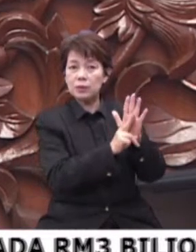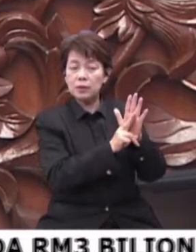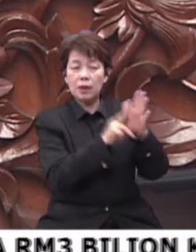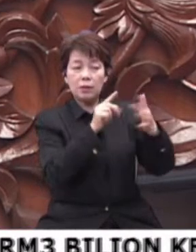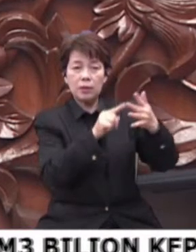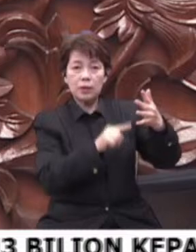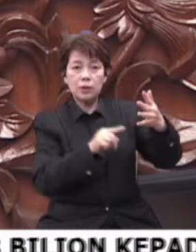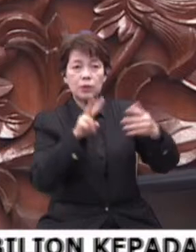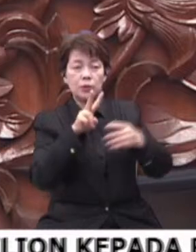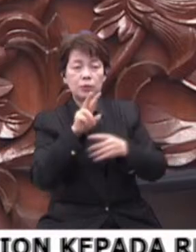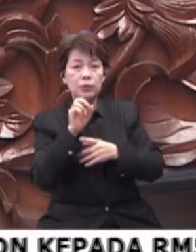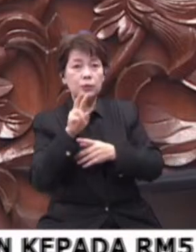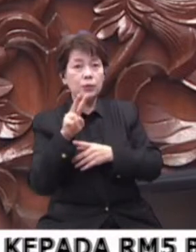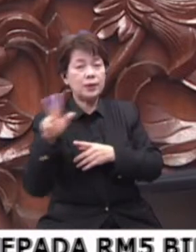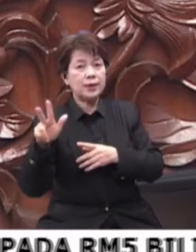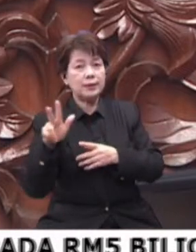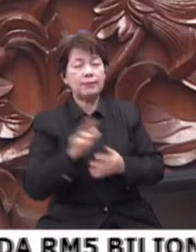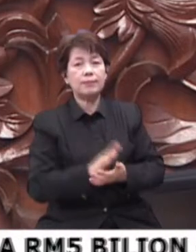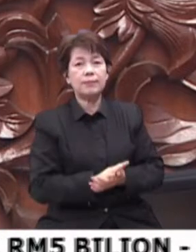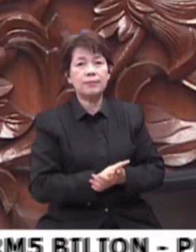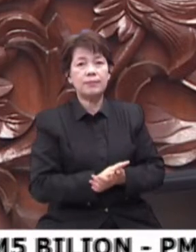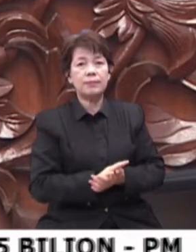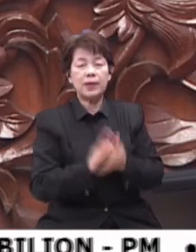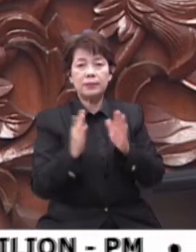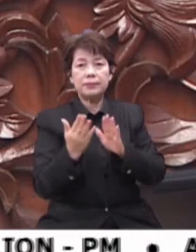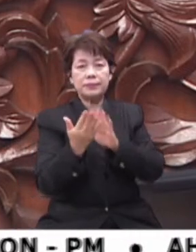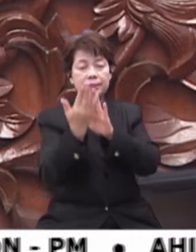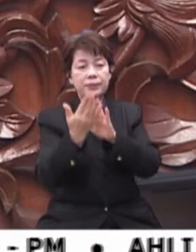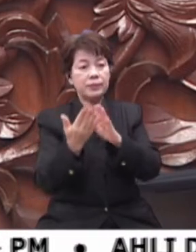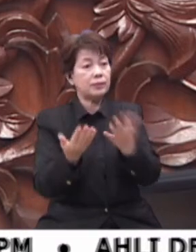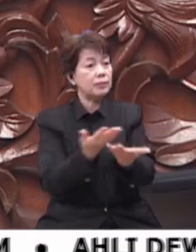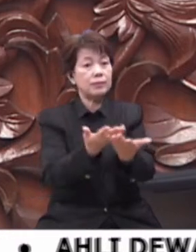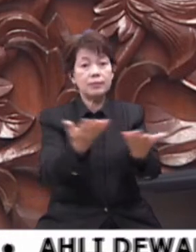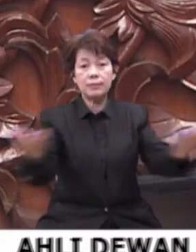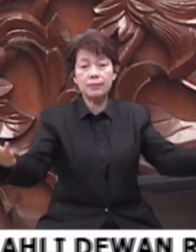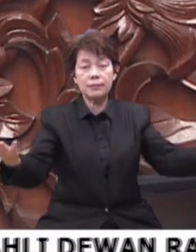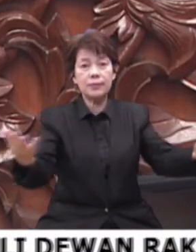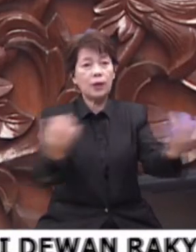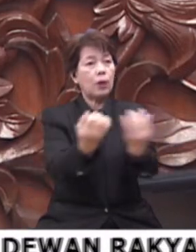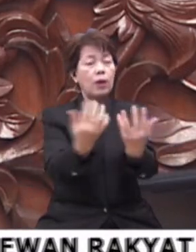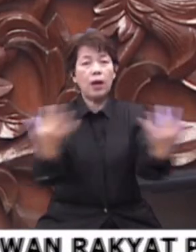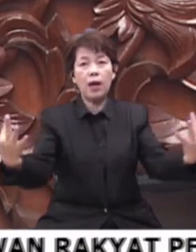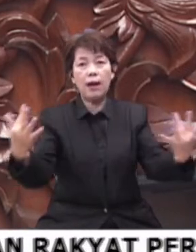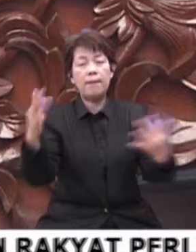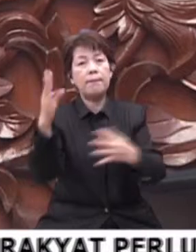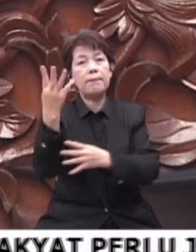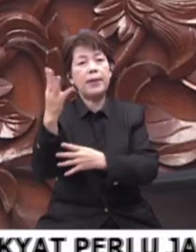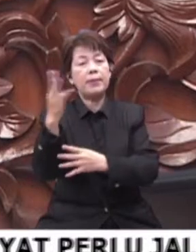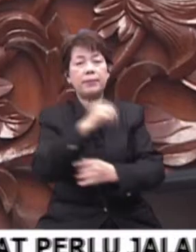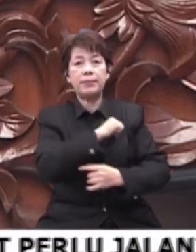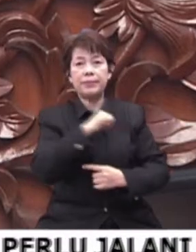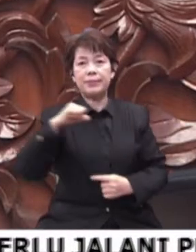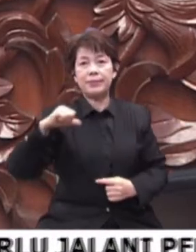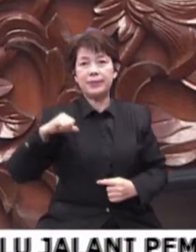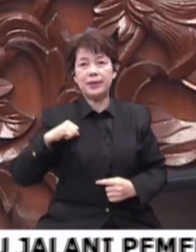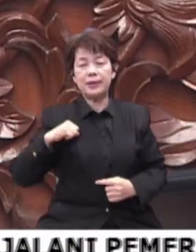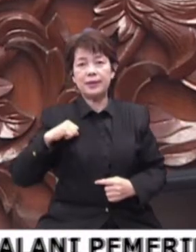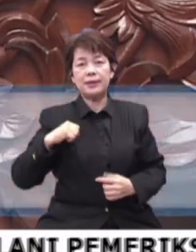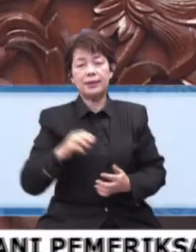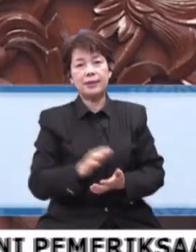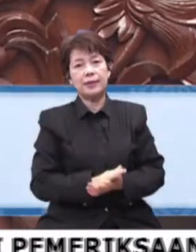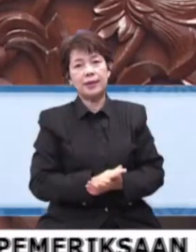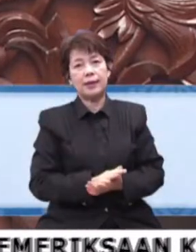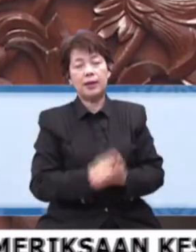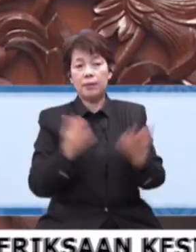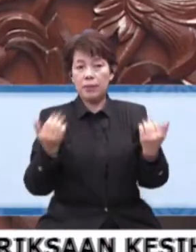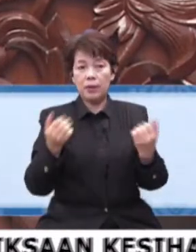20 23 dihadapan saya 14 Ali lagi yang